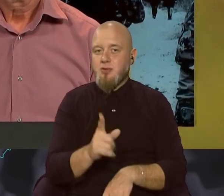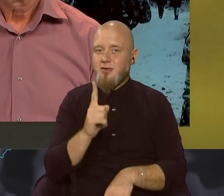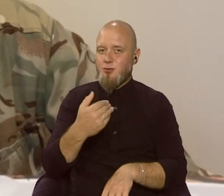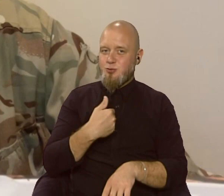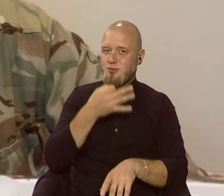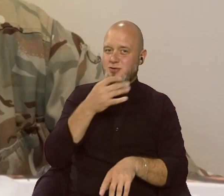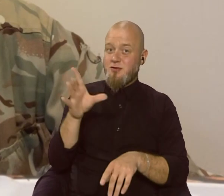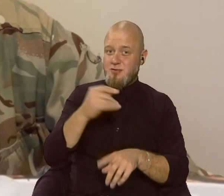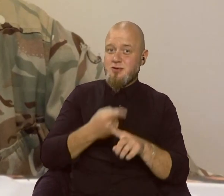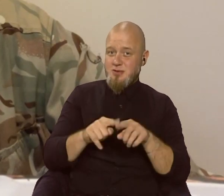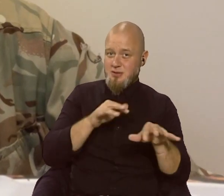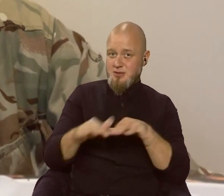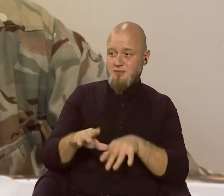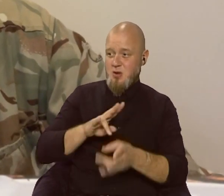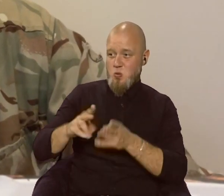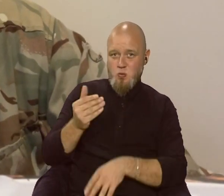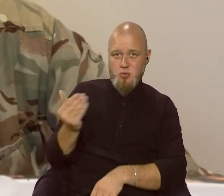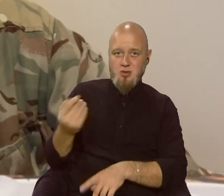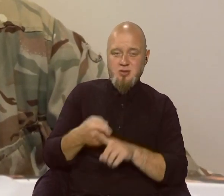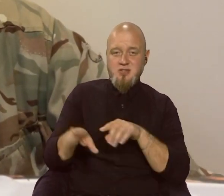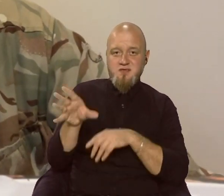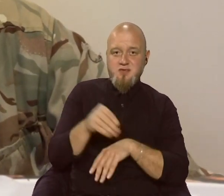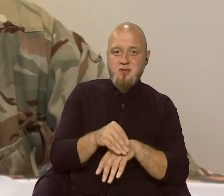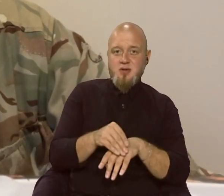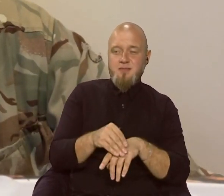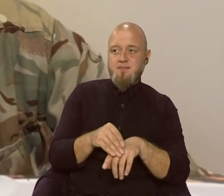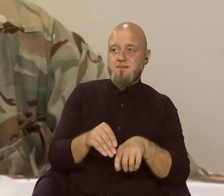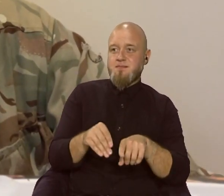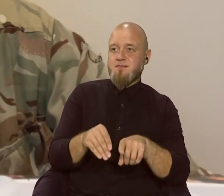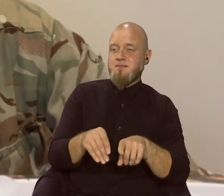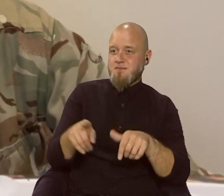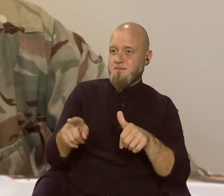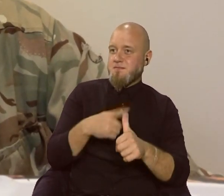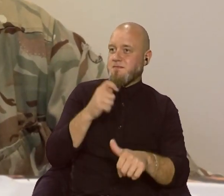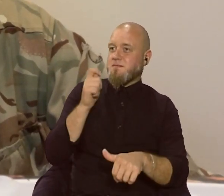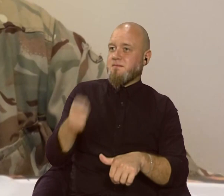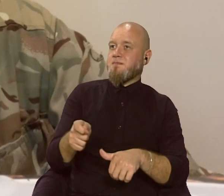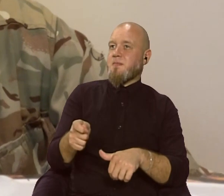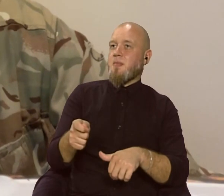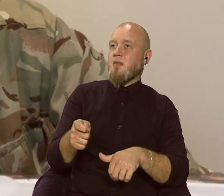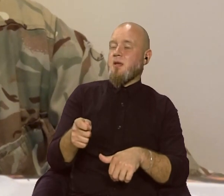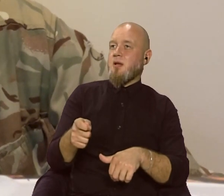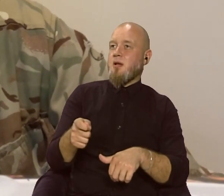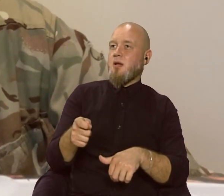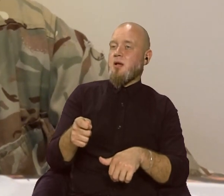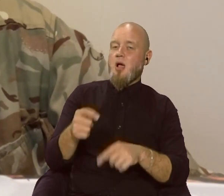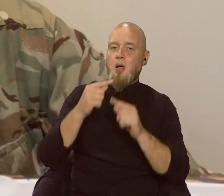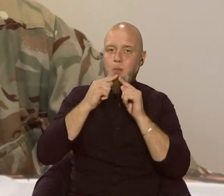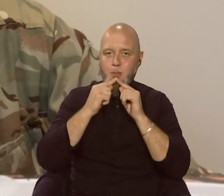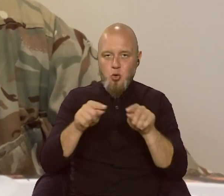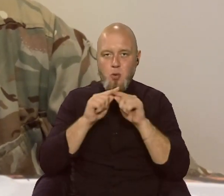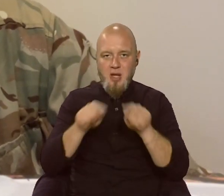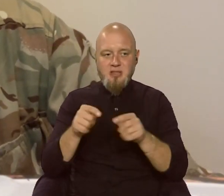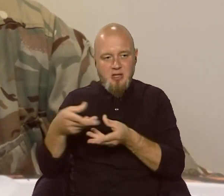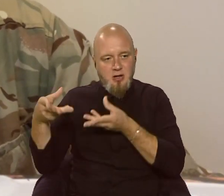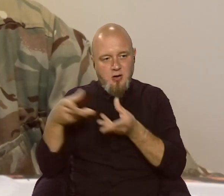сказати, що всі ці дійства окупанта – це все не що інше, як, знаєте, пропагандистський вплив,